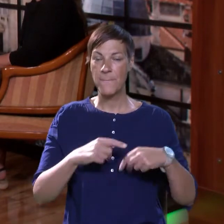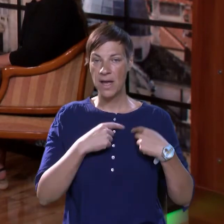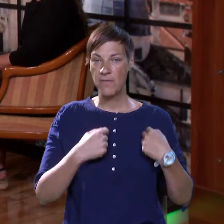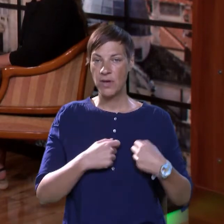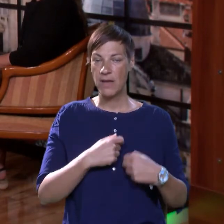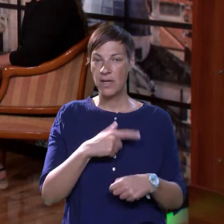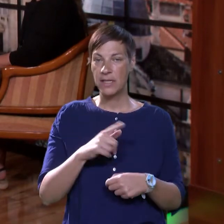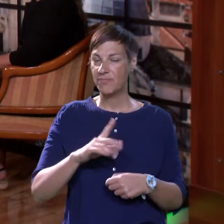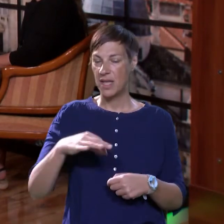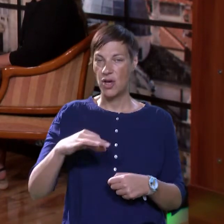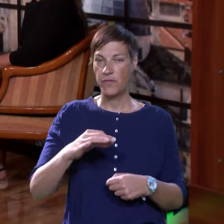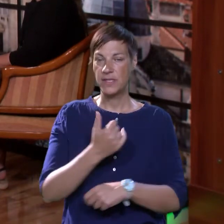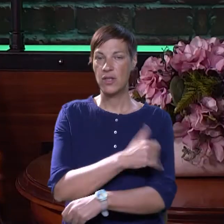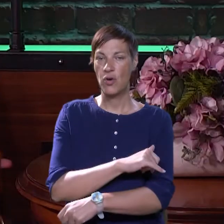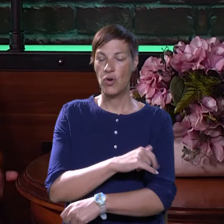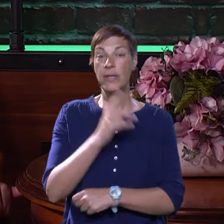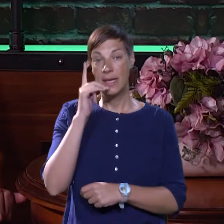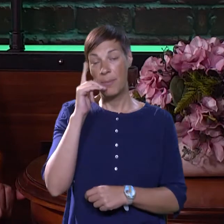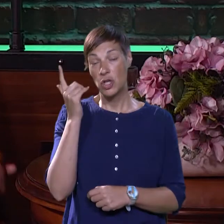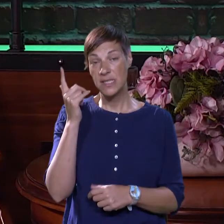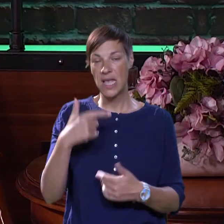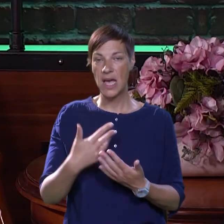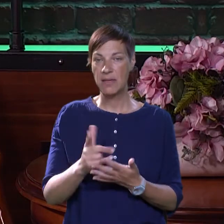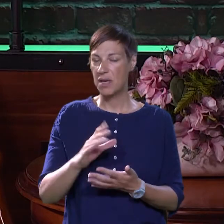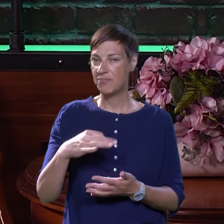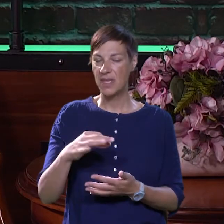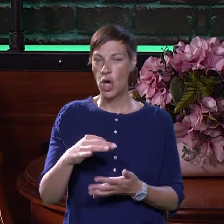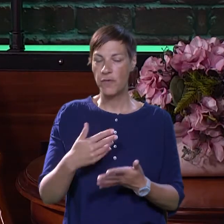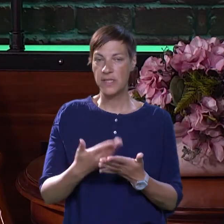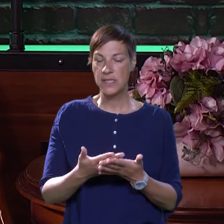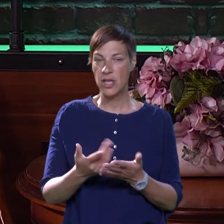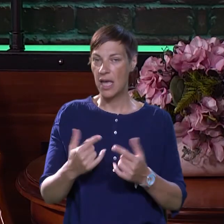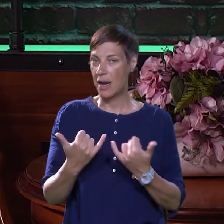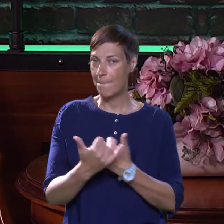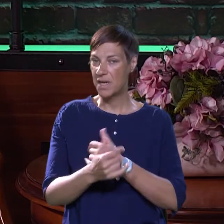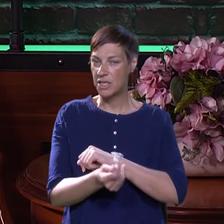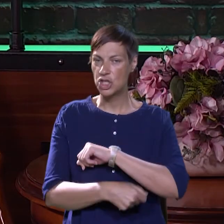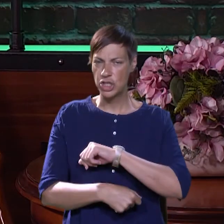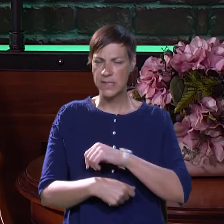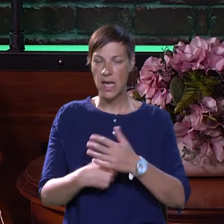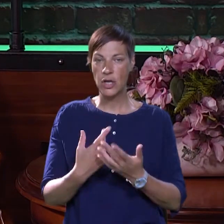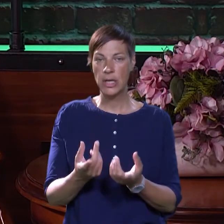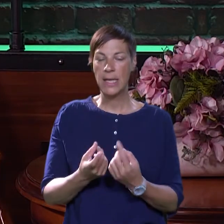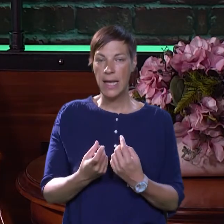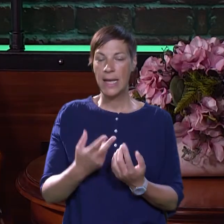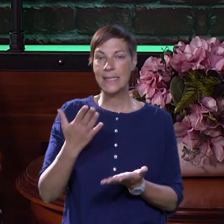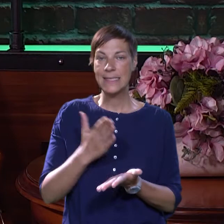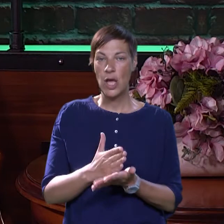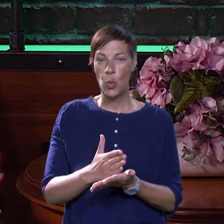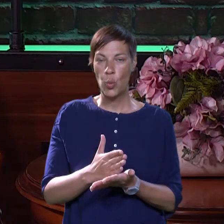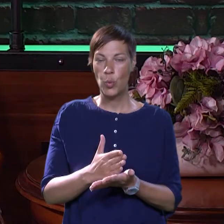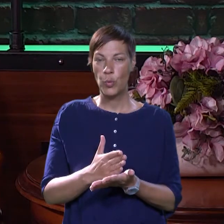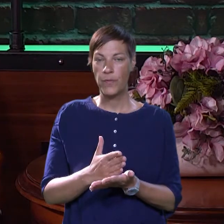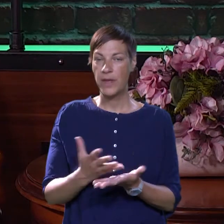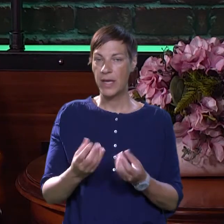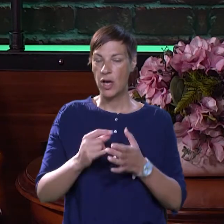volontirati. Neovisno o dobi, neovisno o znanjima, neovisno o tome čak i je li prekršio se zakon, ali se